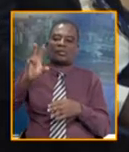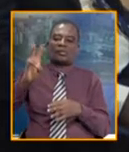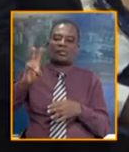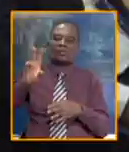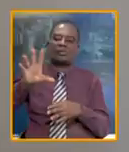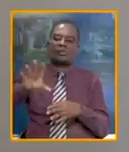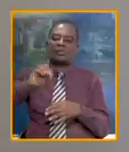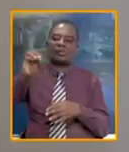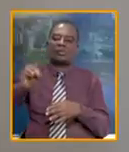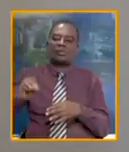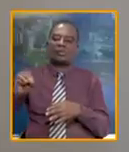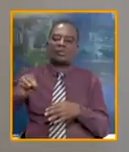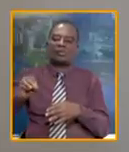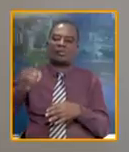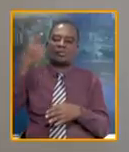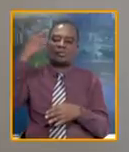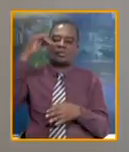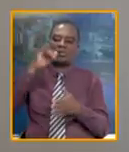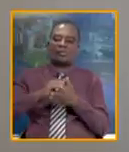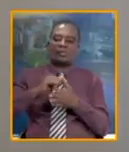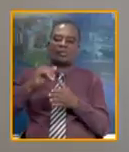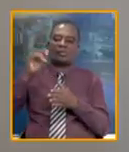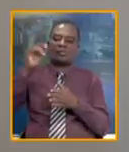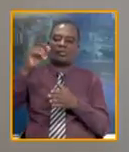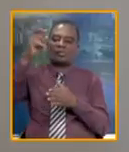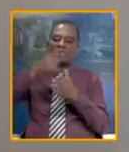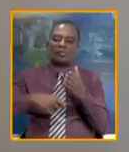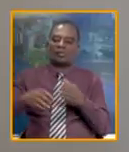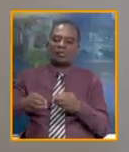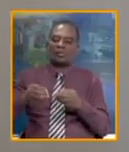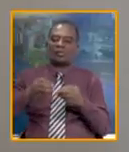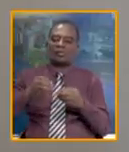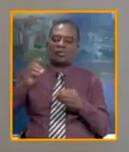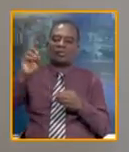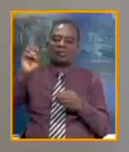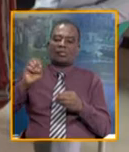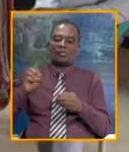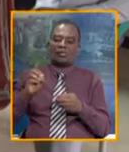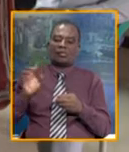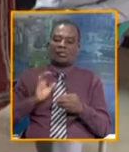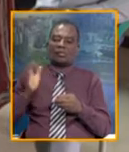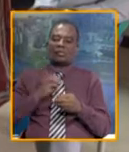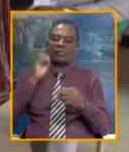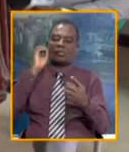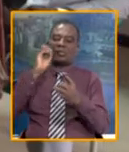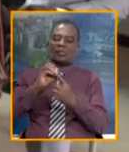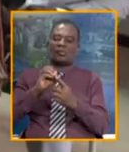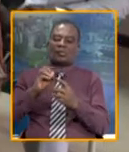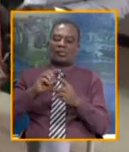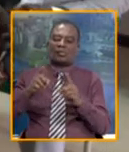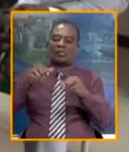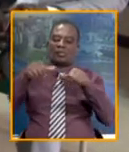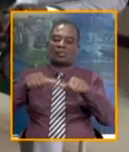43,65%. Ce taux est certes en dessous de nos objectifs, mais